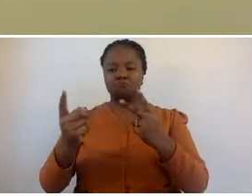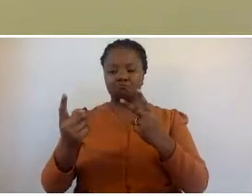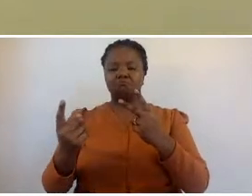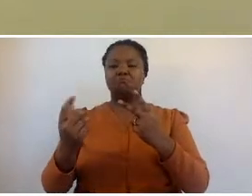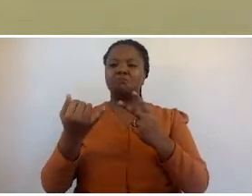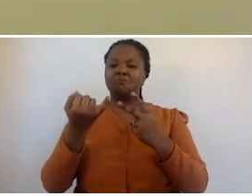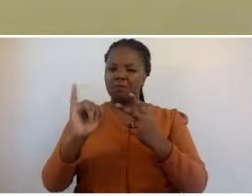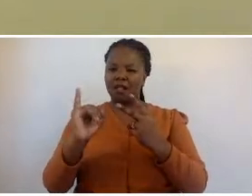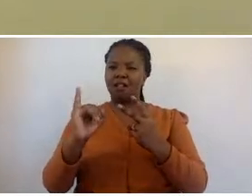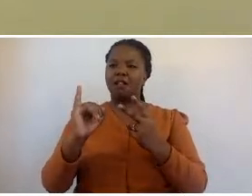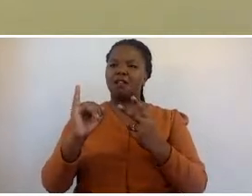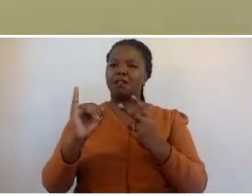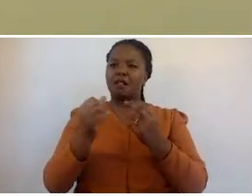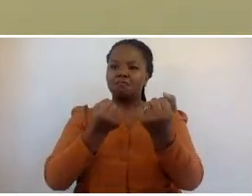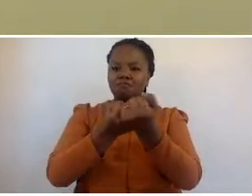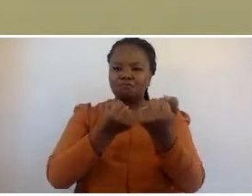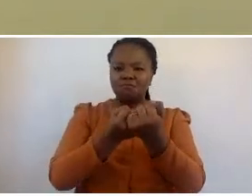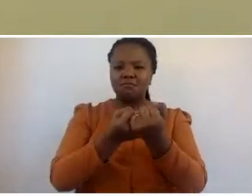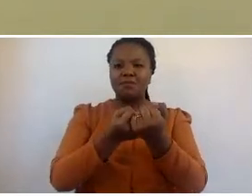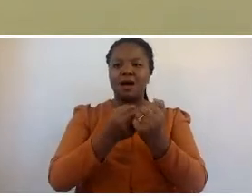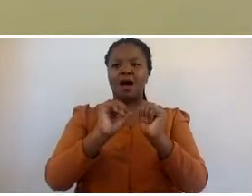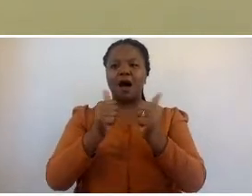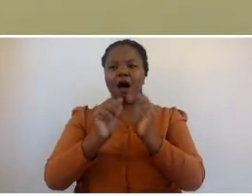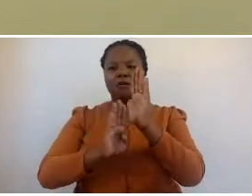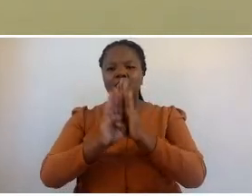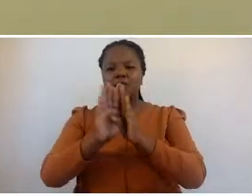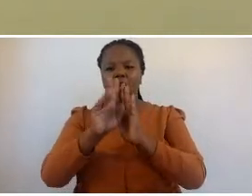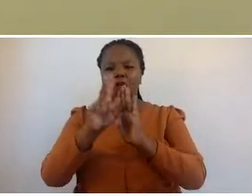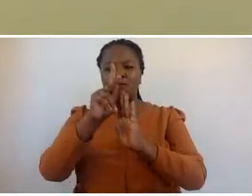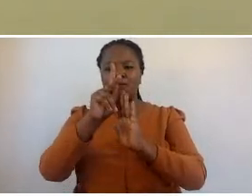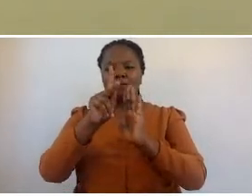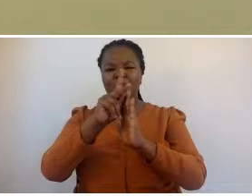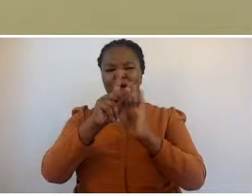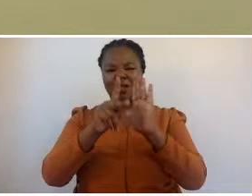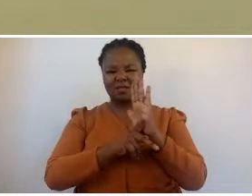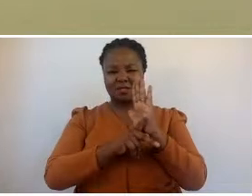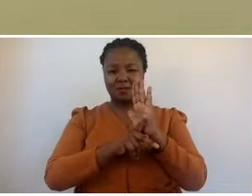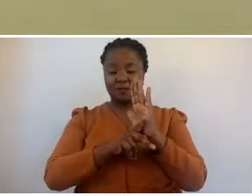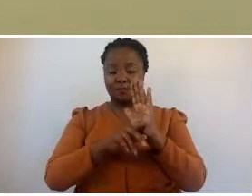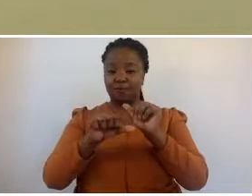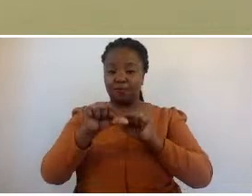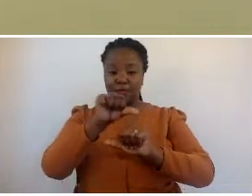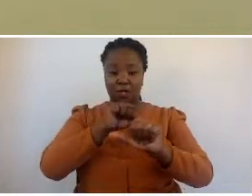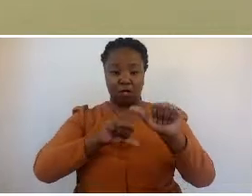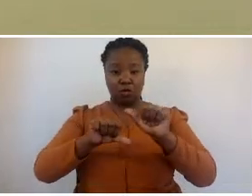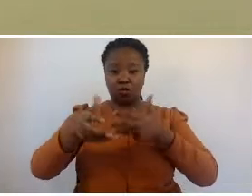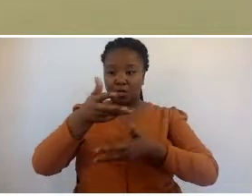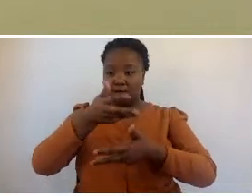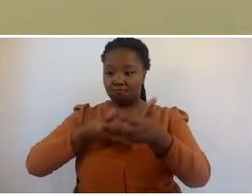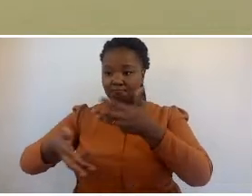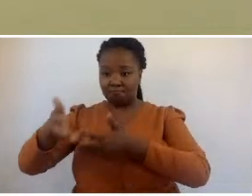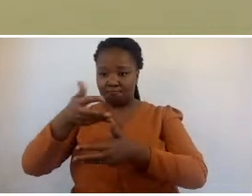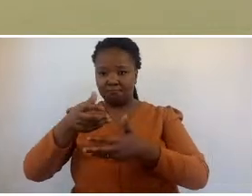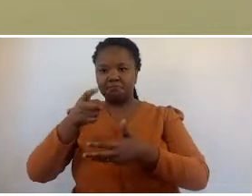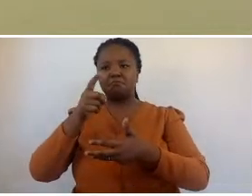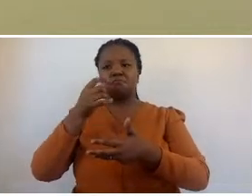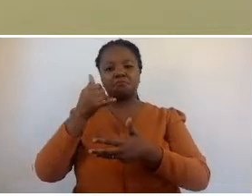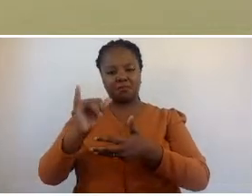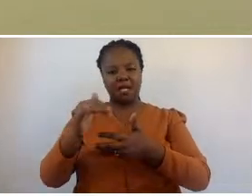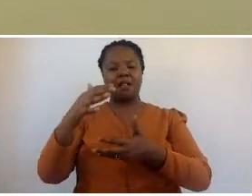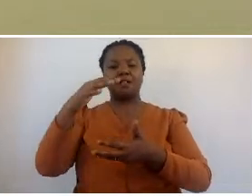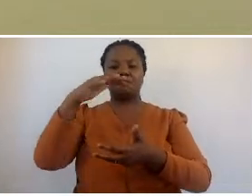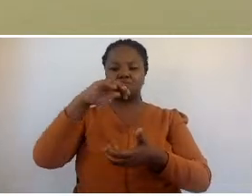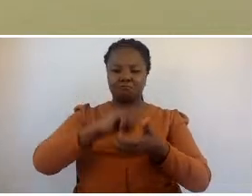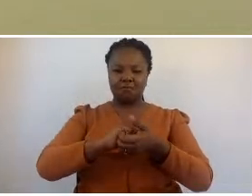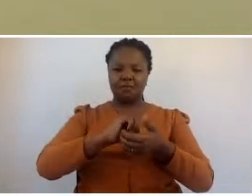mise en œuvre de politiques inclusives. En l'occurrence, le dialogue social et les échanges constants entre le gouvernement et les syndicats de l'éducation et leurs